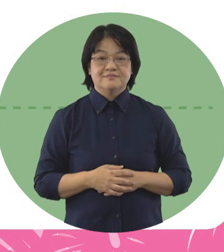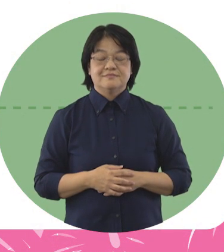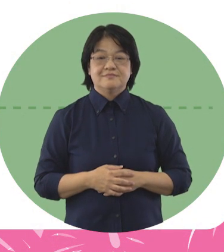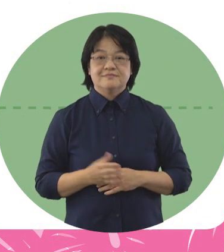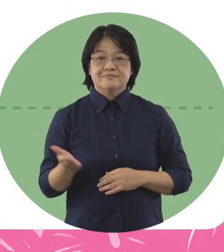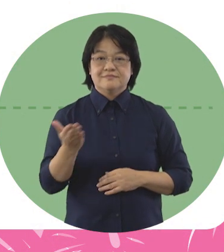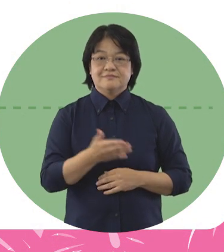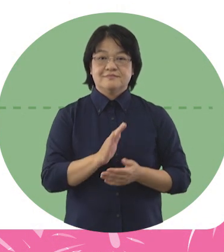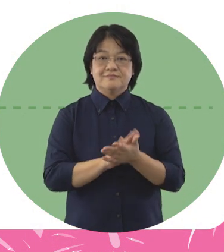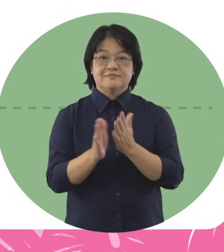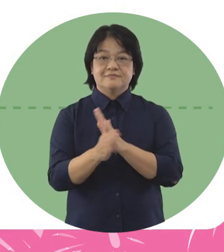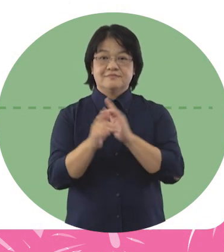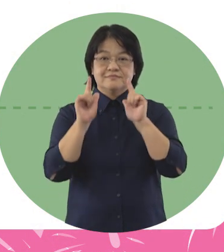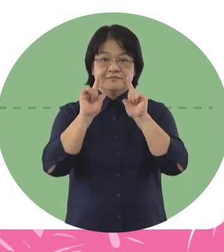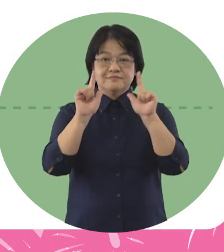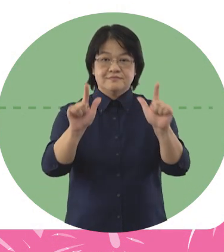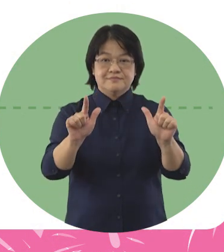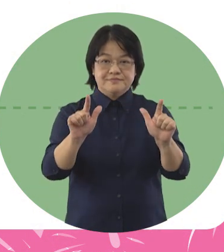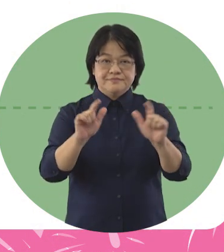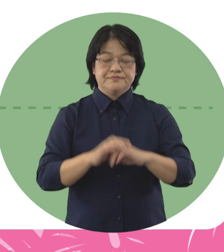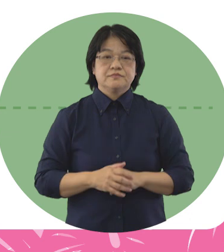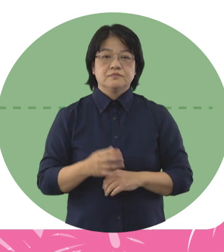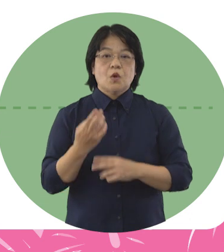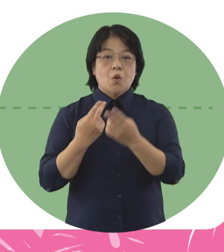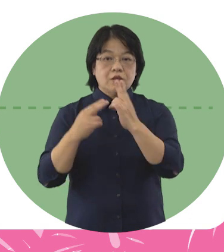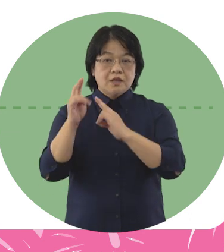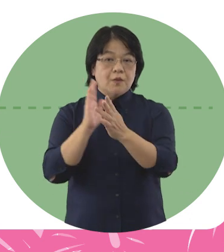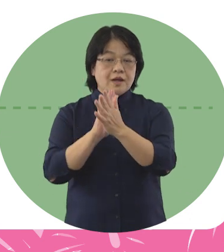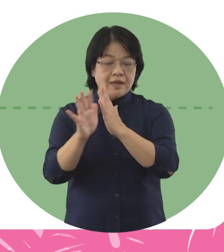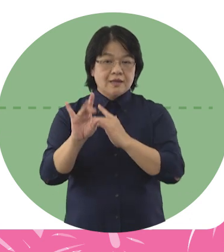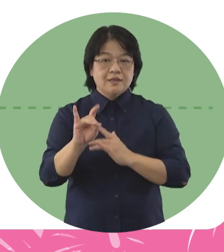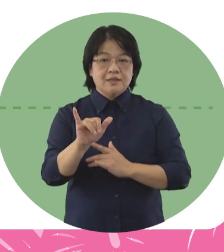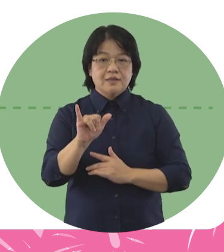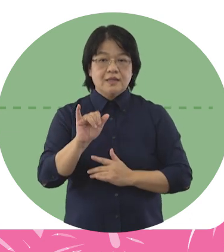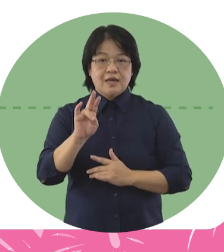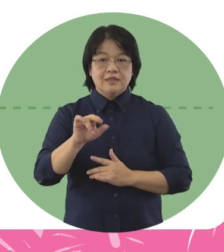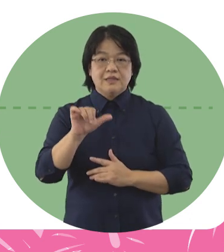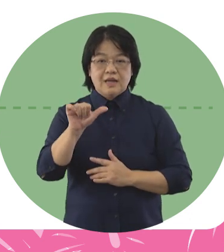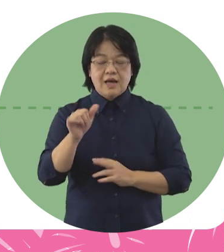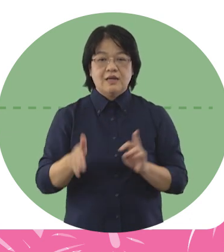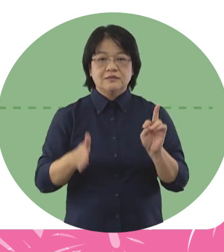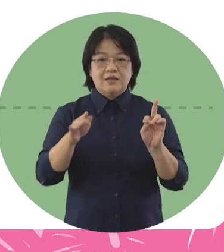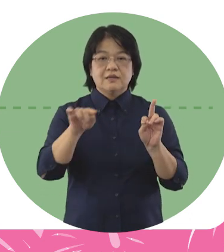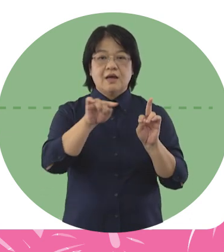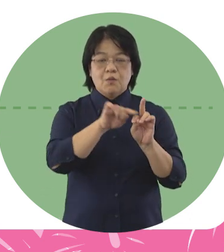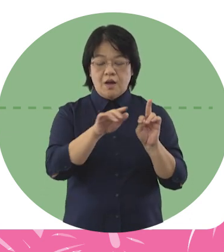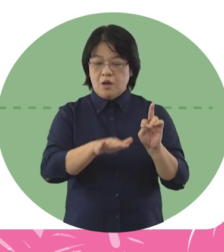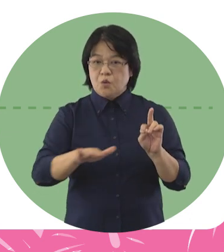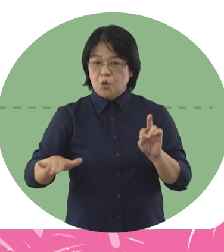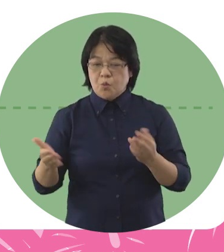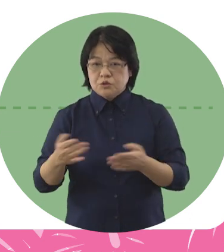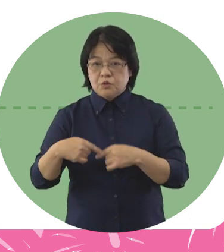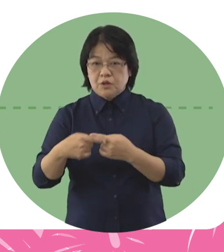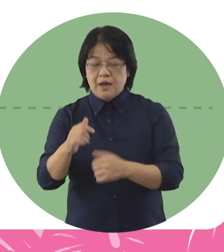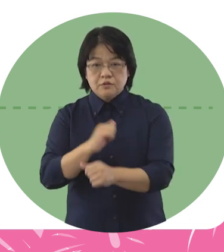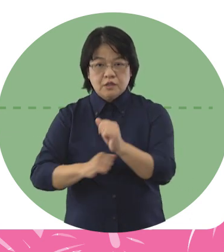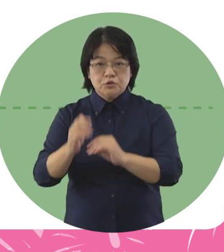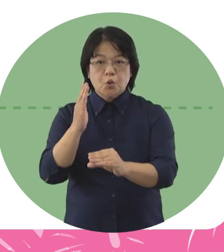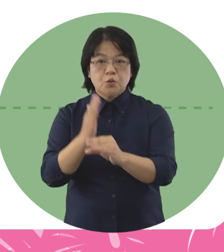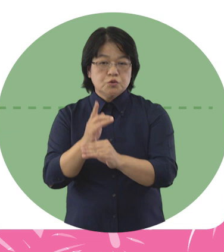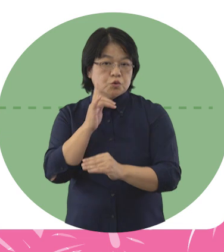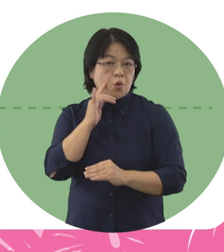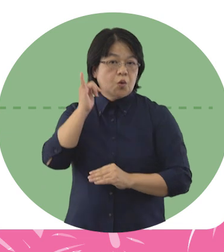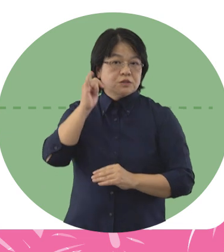続いて県からのお知らせです。沖縄県キャリアセンターでは子どもが就職活動を控える保護者向け講演